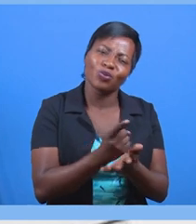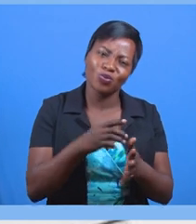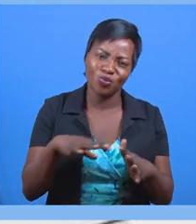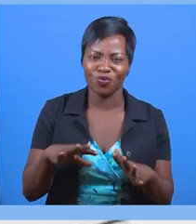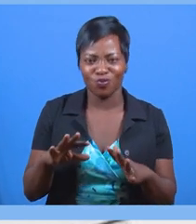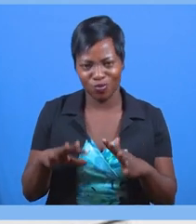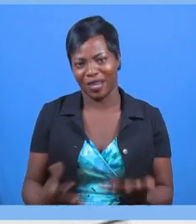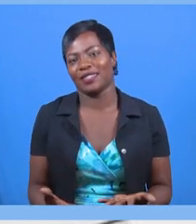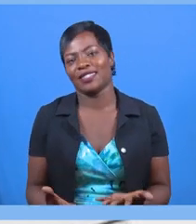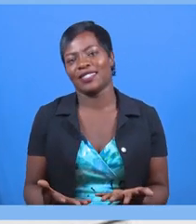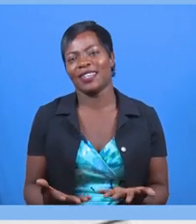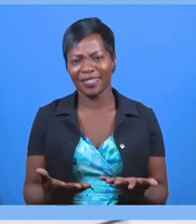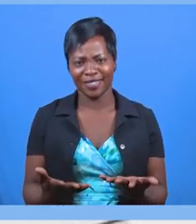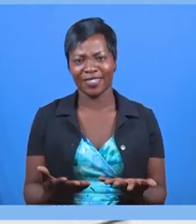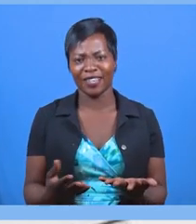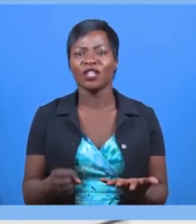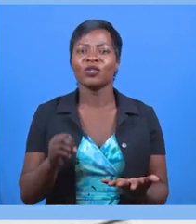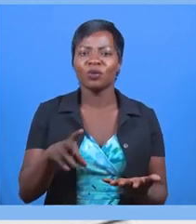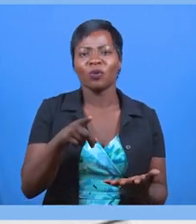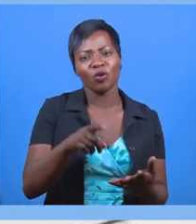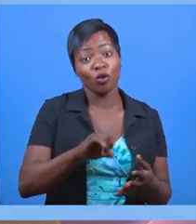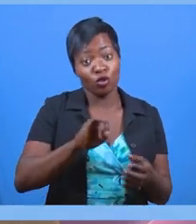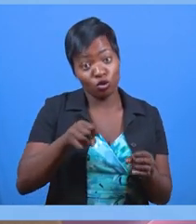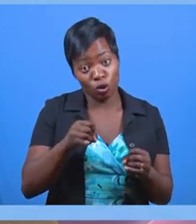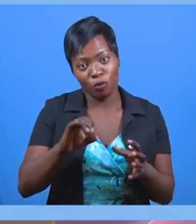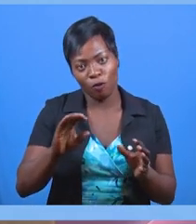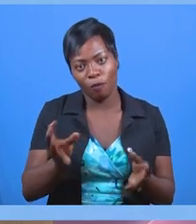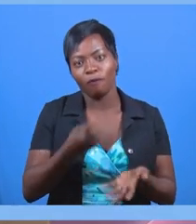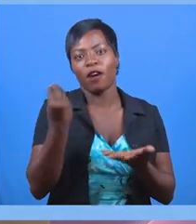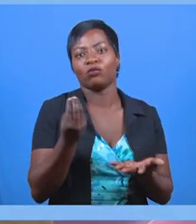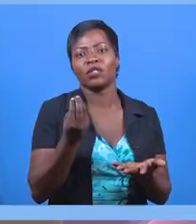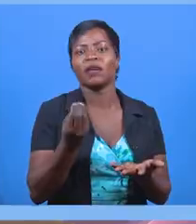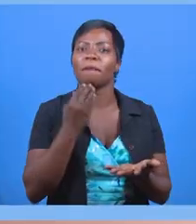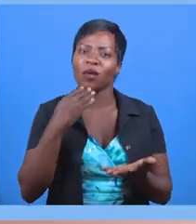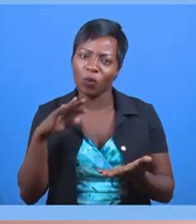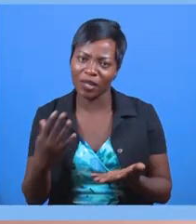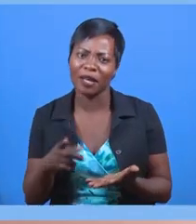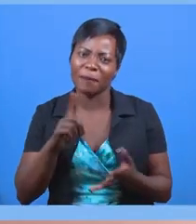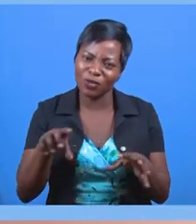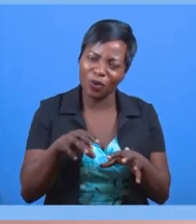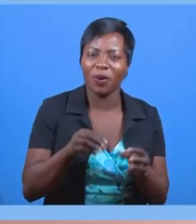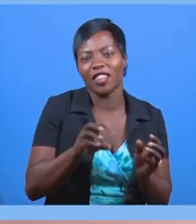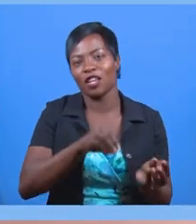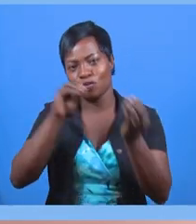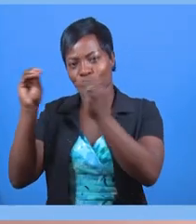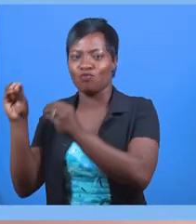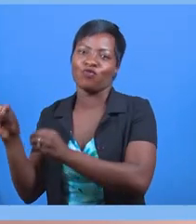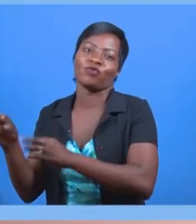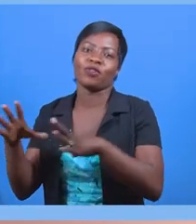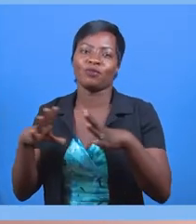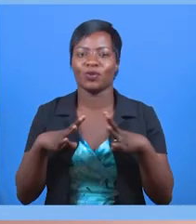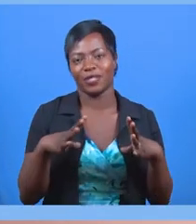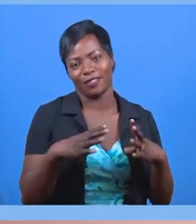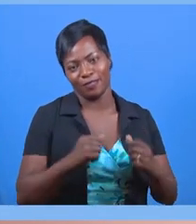nekuti house unozokura sei kana ukasarumuka kubva pamba pawanga uchichengetwa apa ndizvo zvayo mashoko makukuta ari